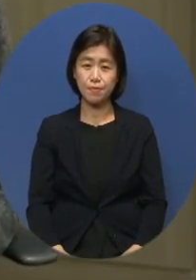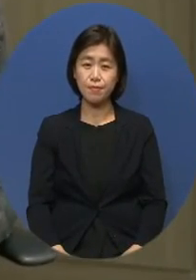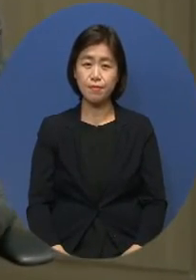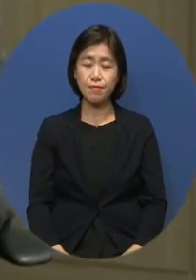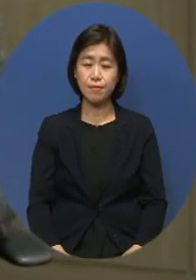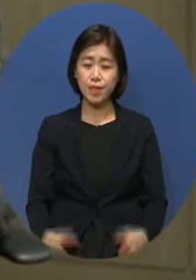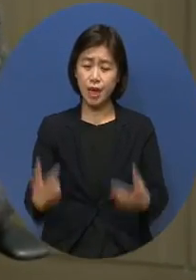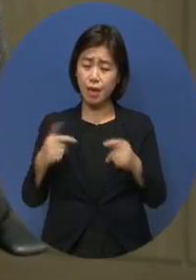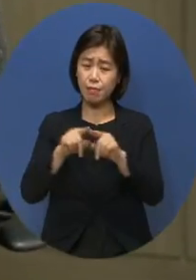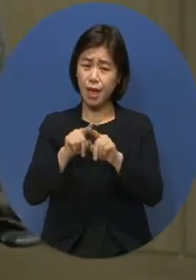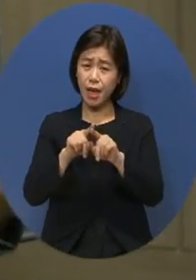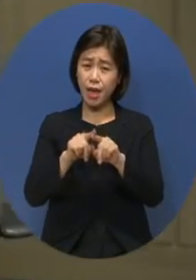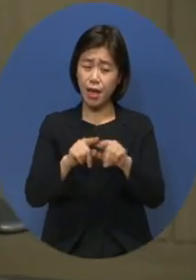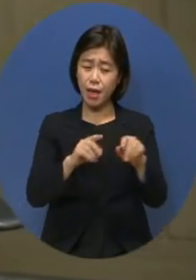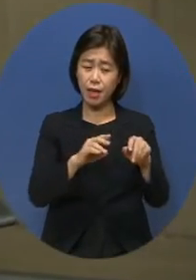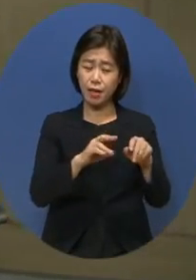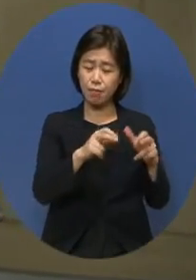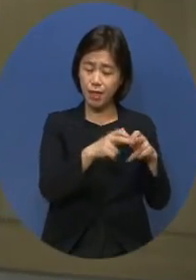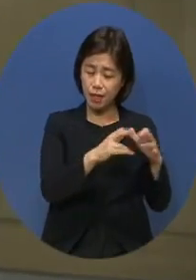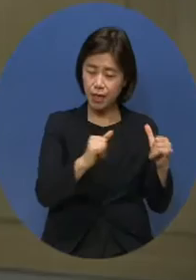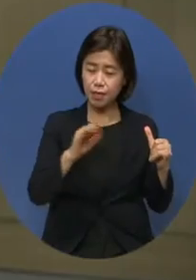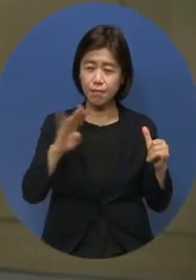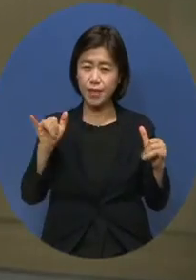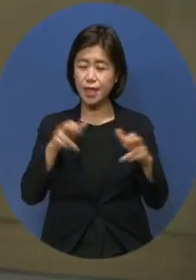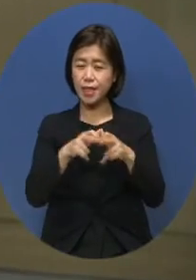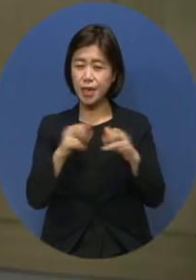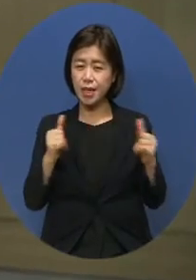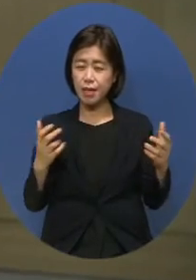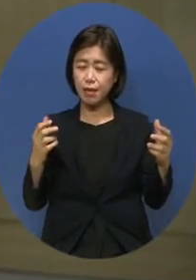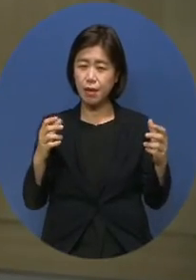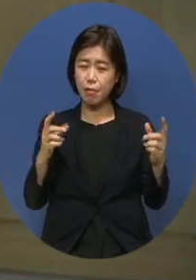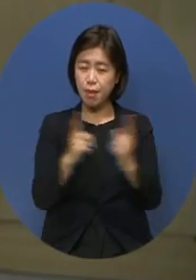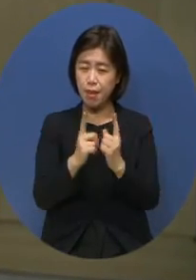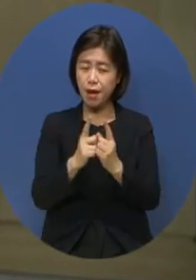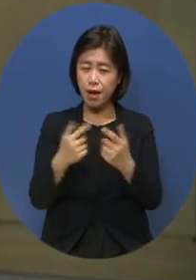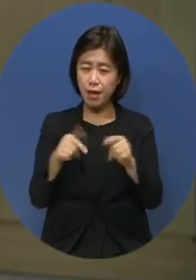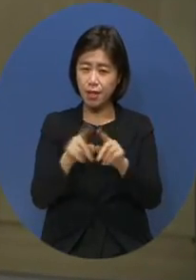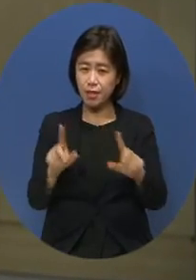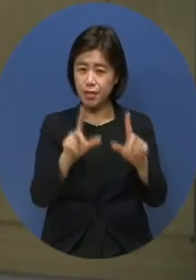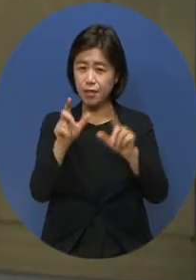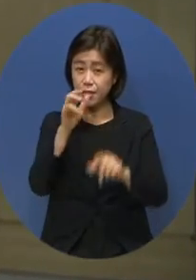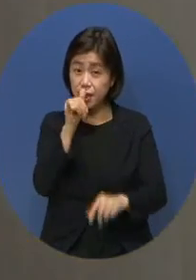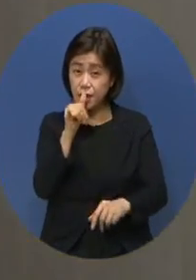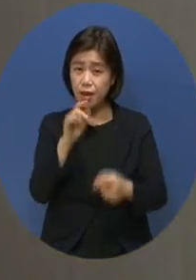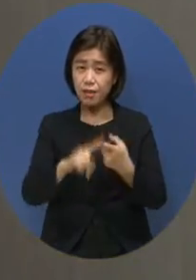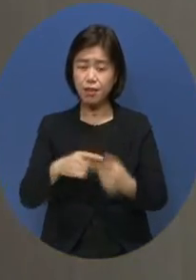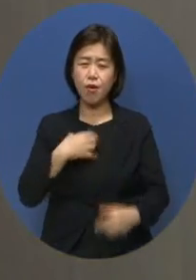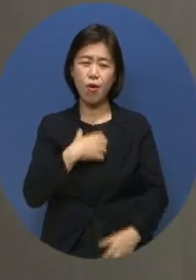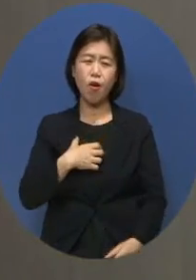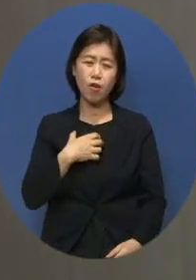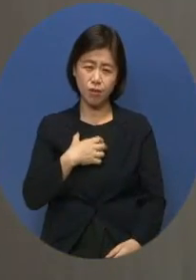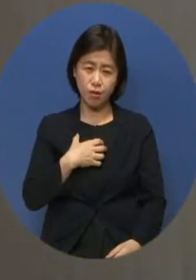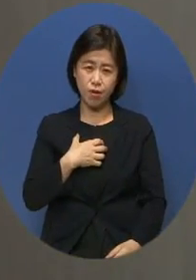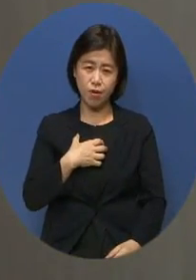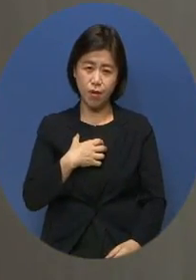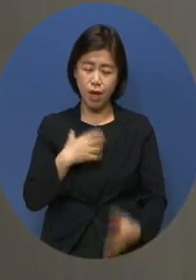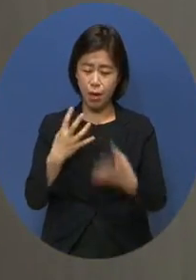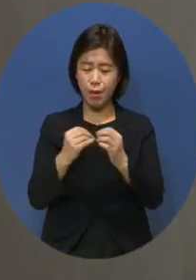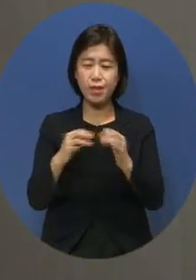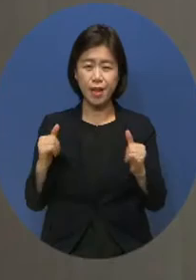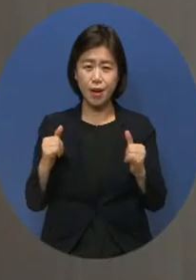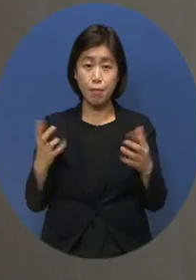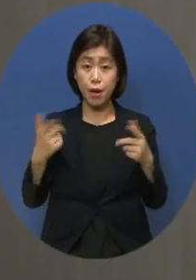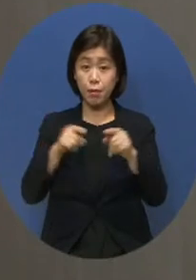있었는데 이제 그들 중에 많은 사람들이 이 영화의 일부이기도 하고 지금까지도 함께 생활 서포트하는 사람들이